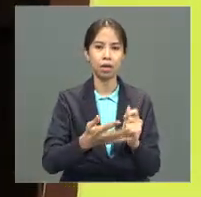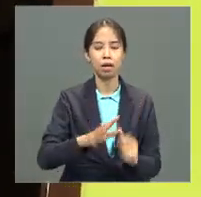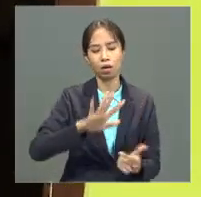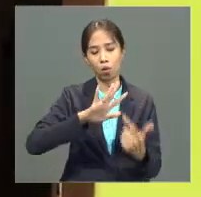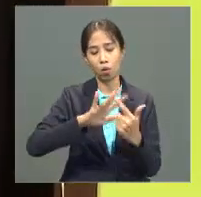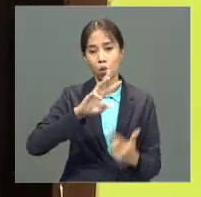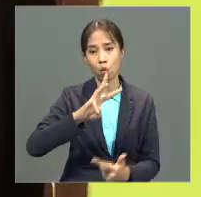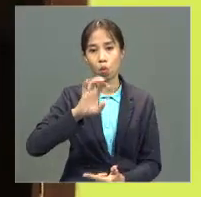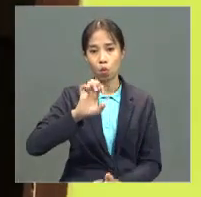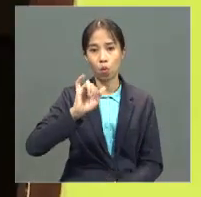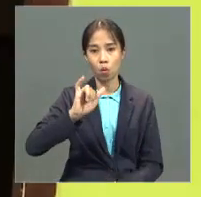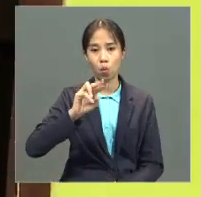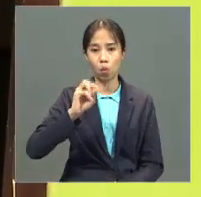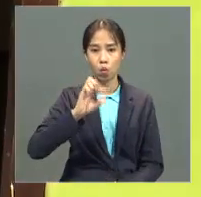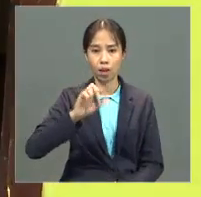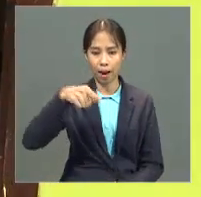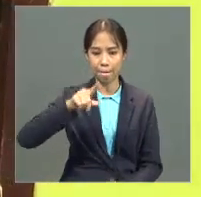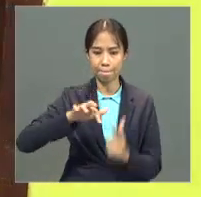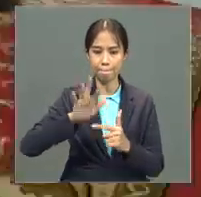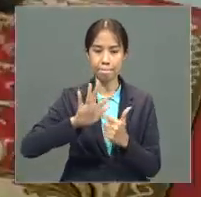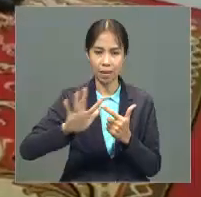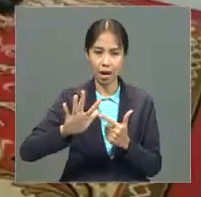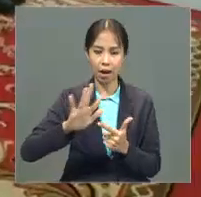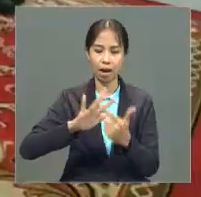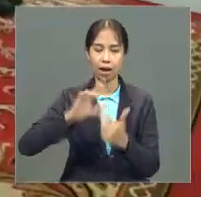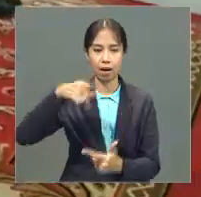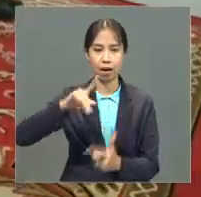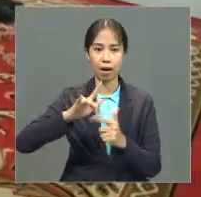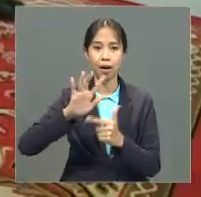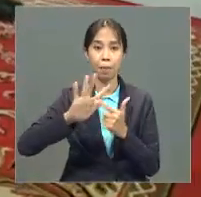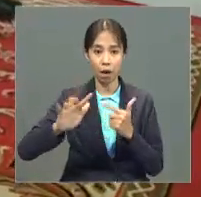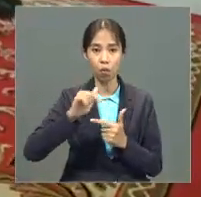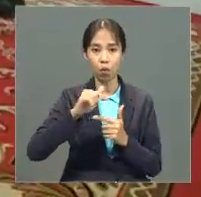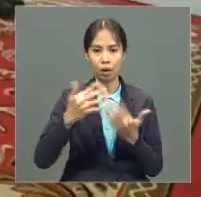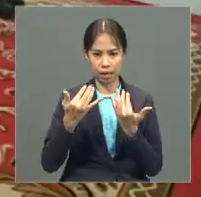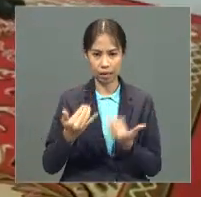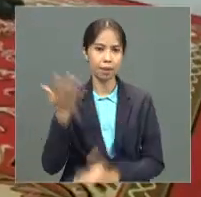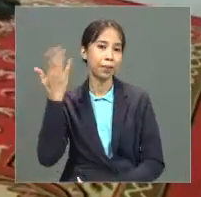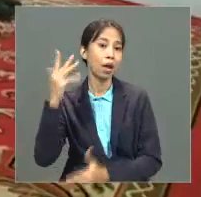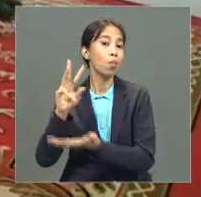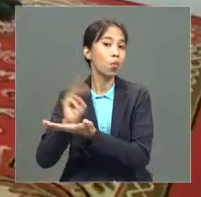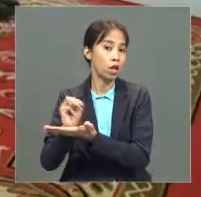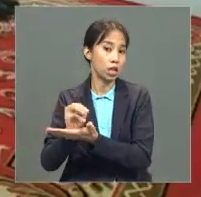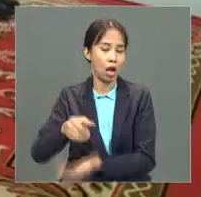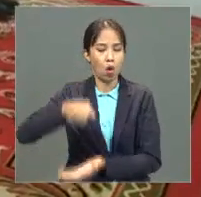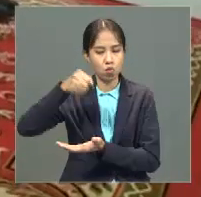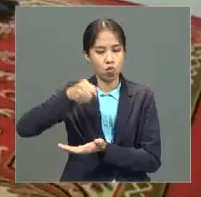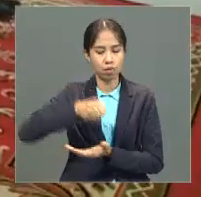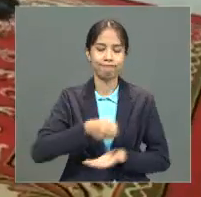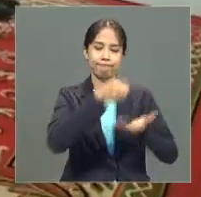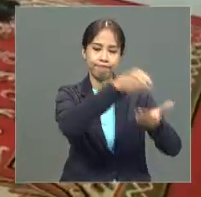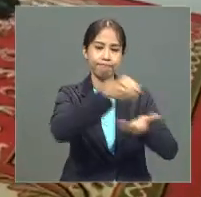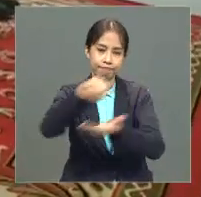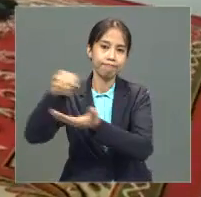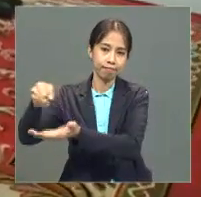านะครับมูลนิธิอาสาเพื่อนพึ่งพายามยากสภากาชาดไทยฮะนำถุงยังชีพพระราชทานไปมอบให้กับชาวบ้าน